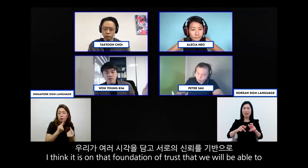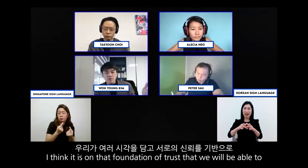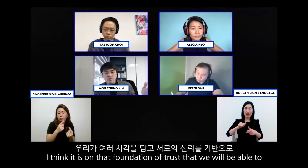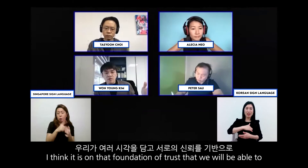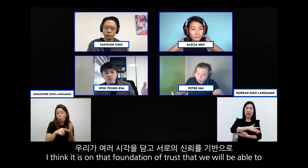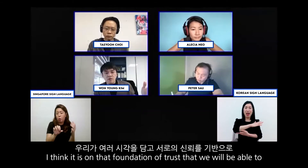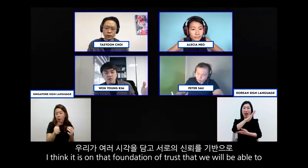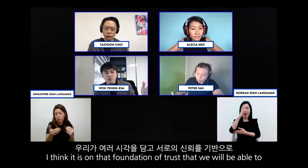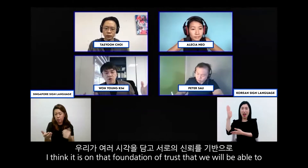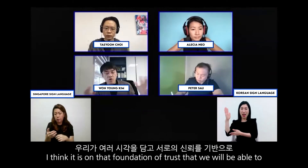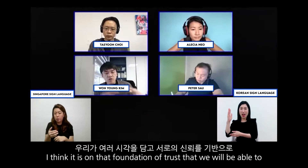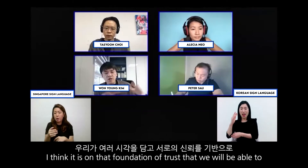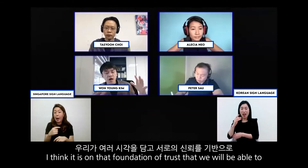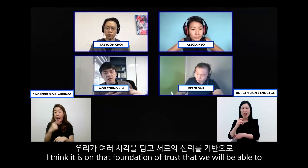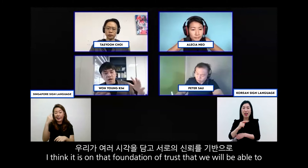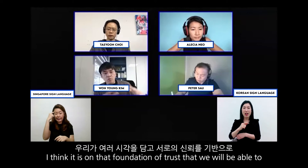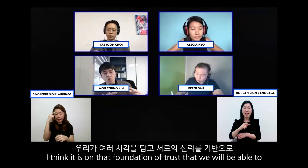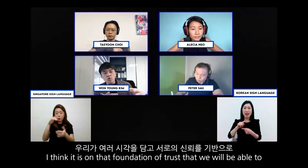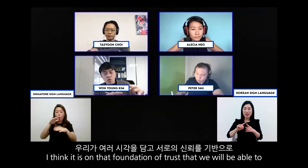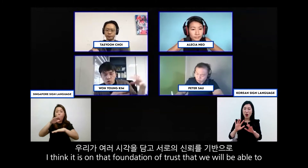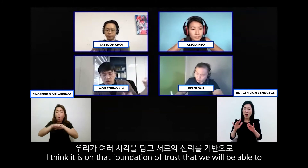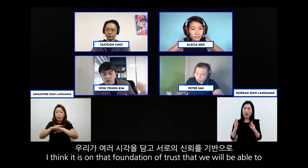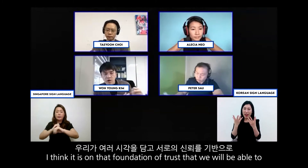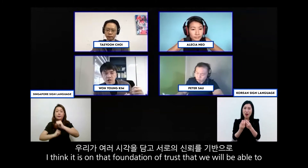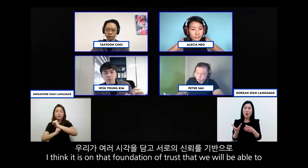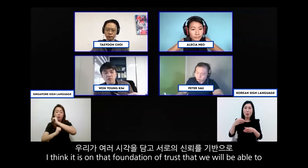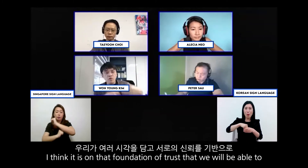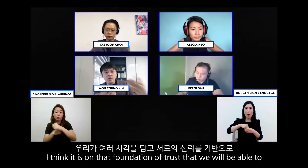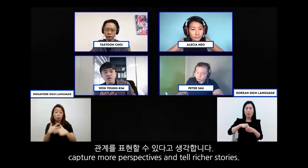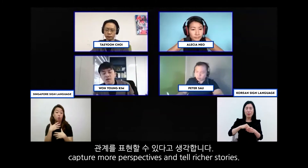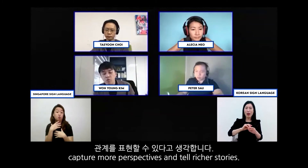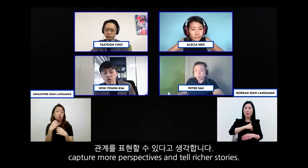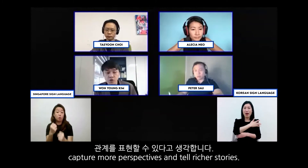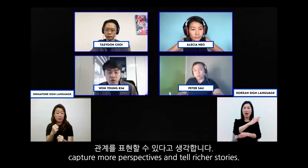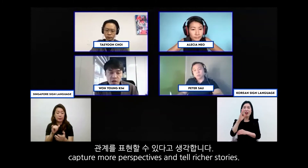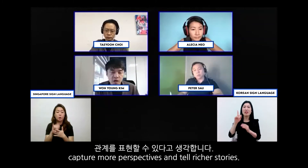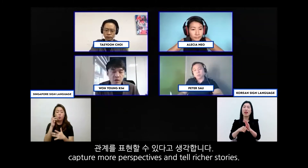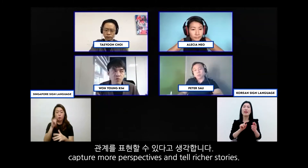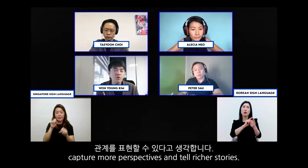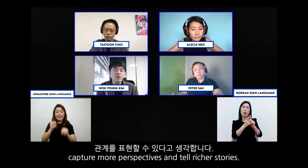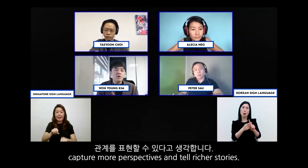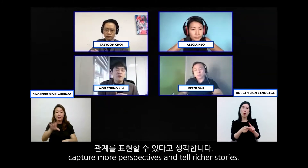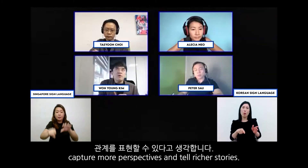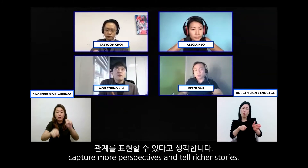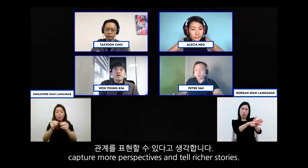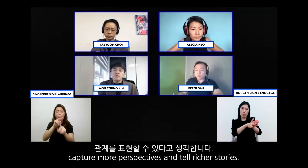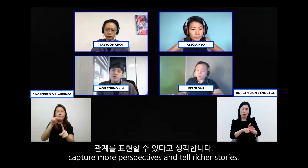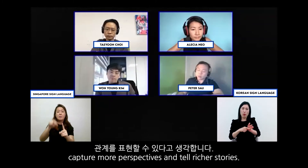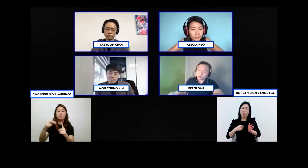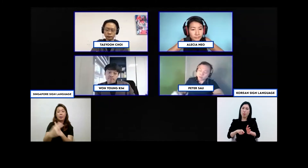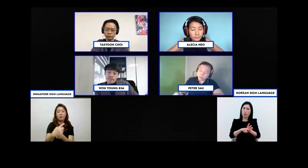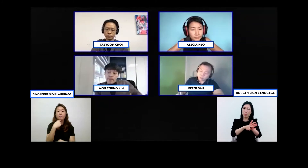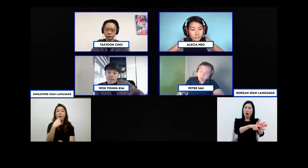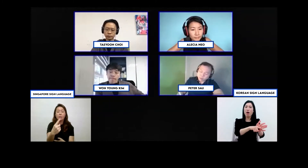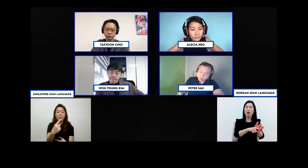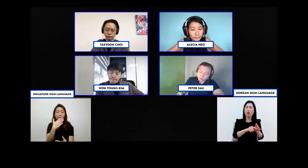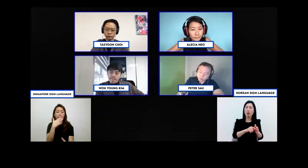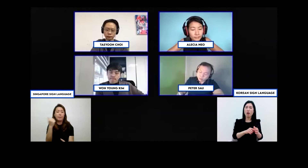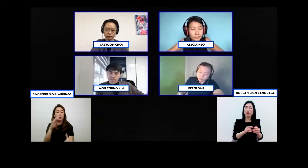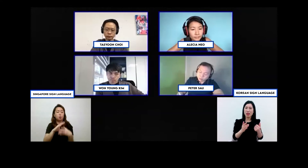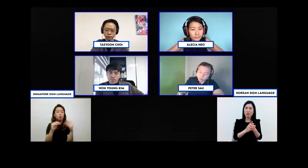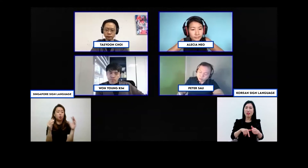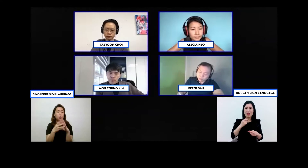우리가 여러 시각을 담고 서로의 신뢰를 기반으로 관계에게 표현할 수 있다고 생각합니다.